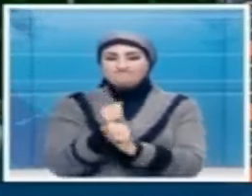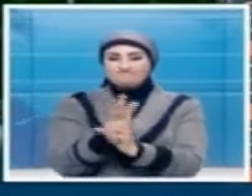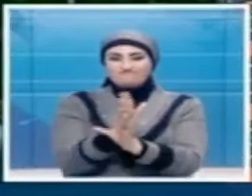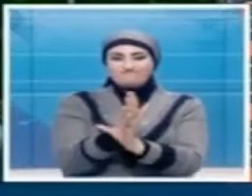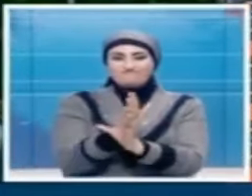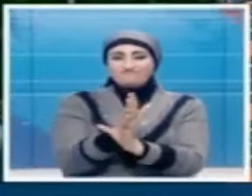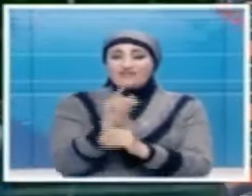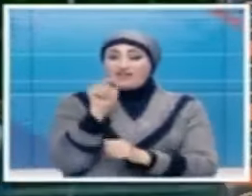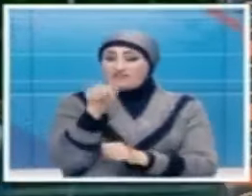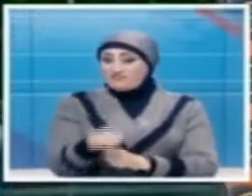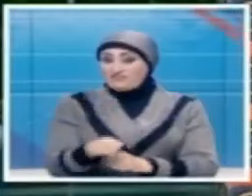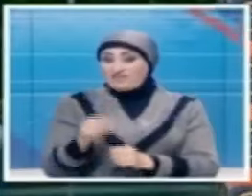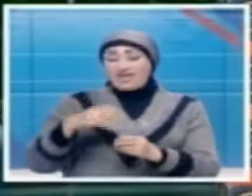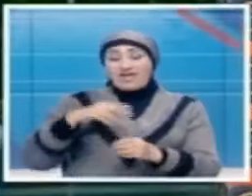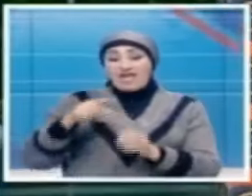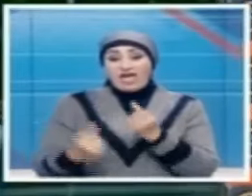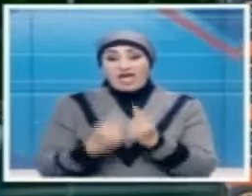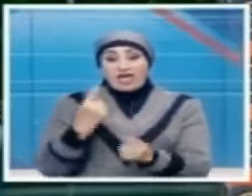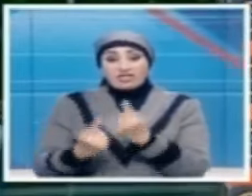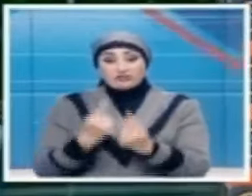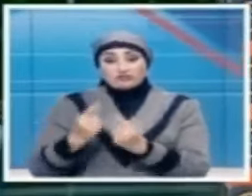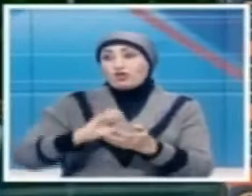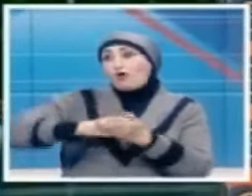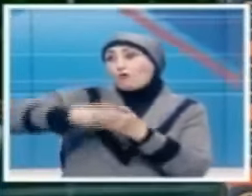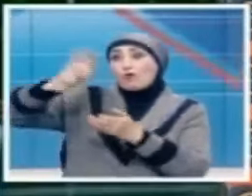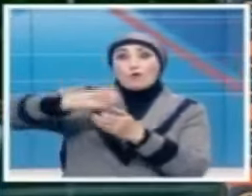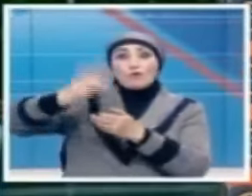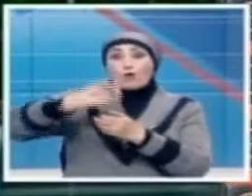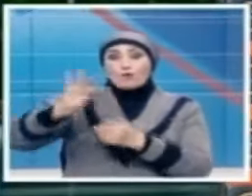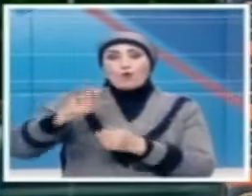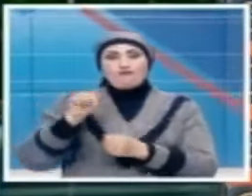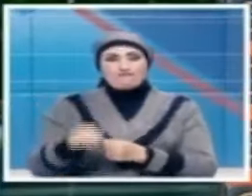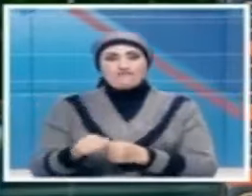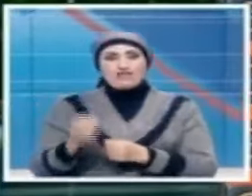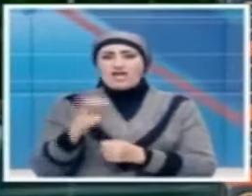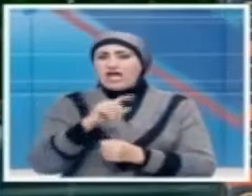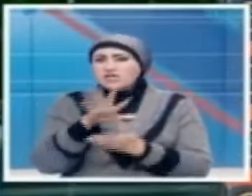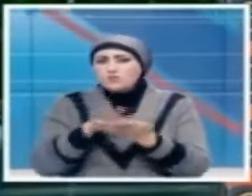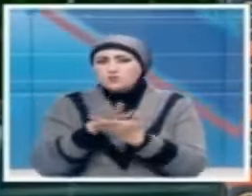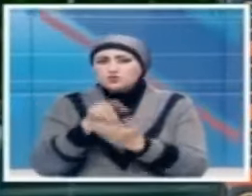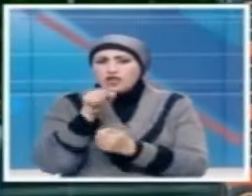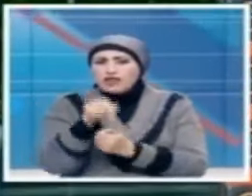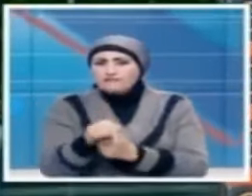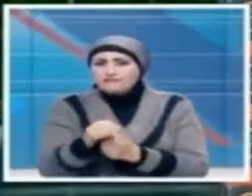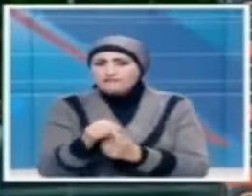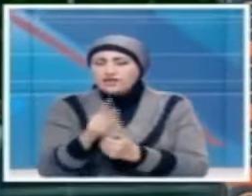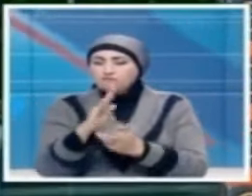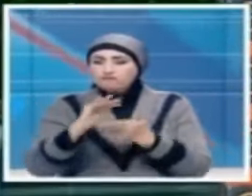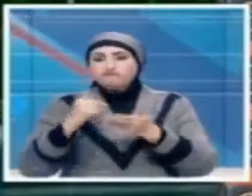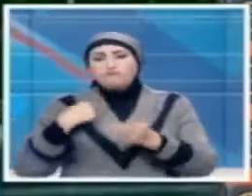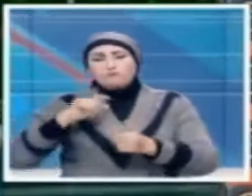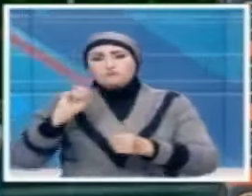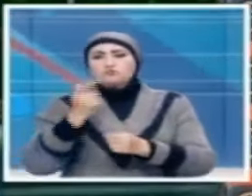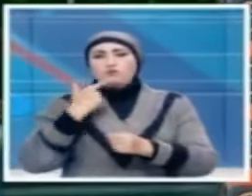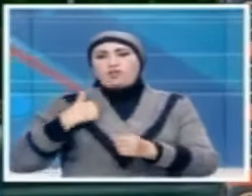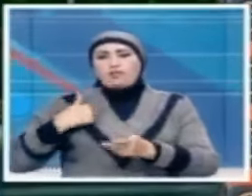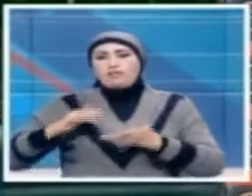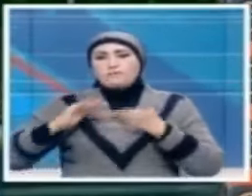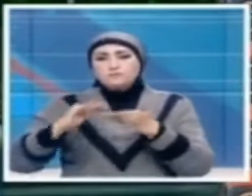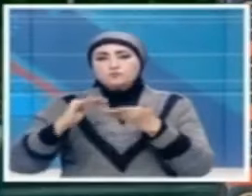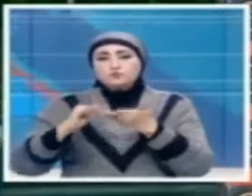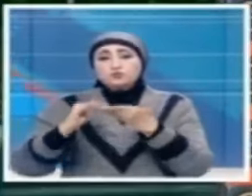عملية التصدير والانتاجية. اي مشاكل او عوائق بتواجهه بنحاول نحلها له على الارض واحنا موجودين